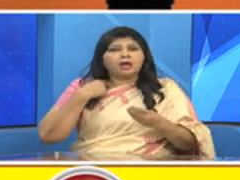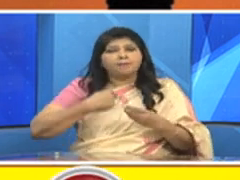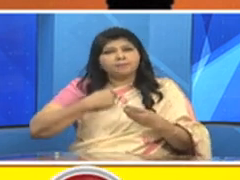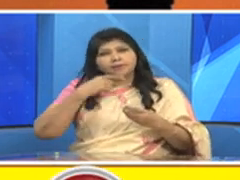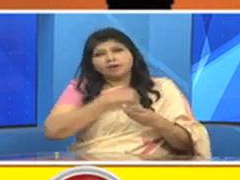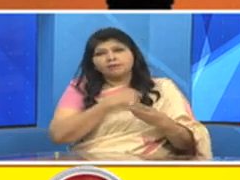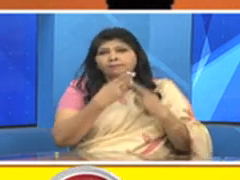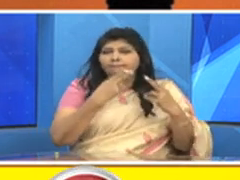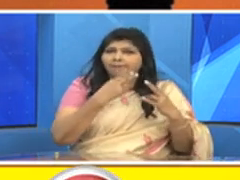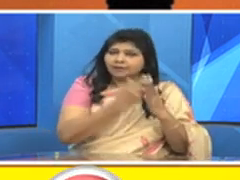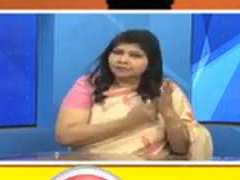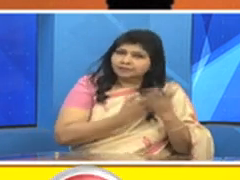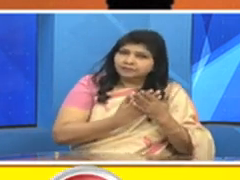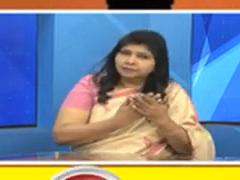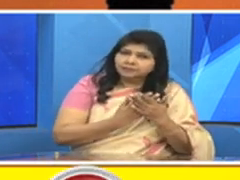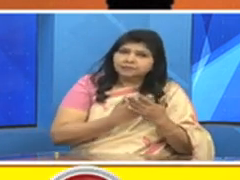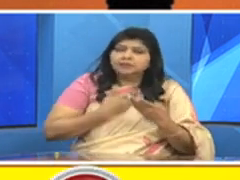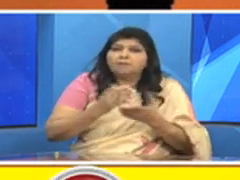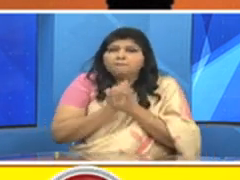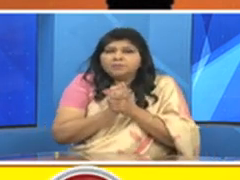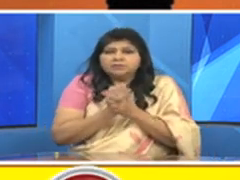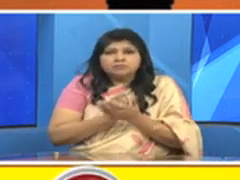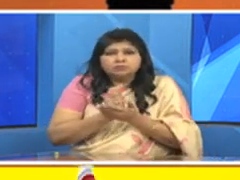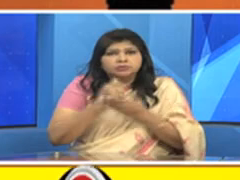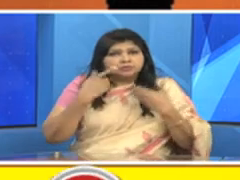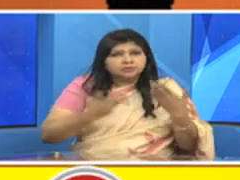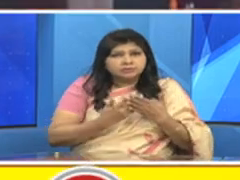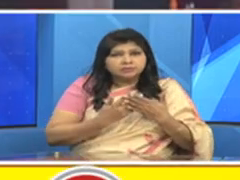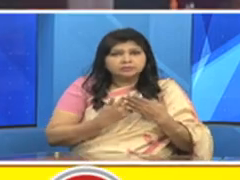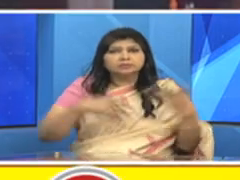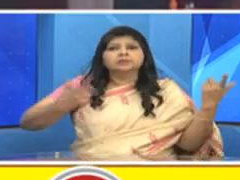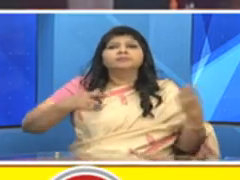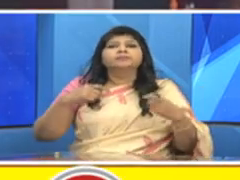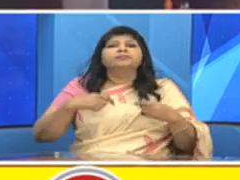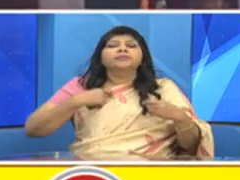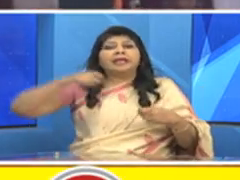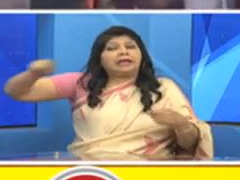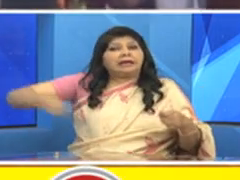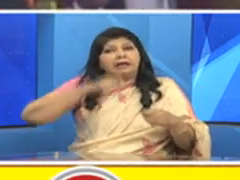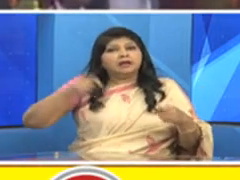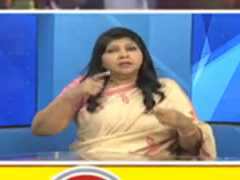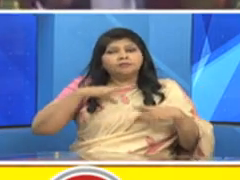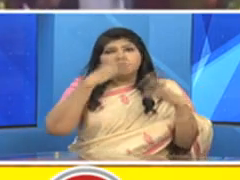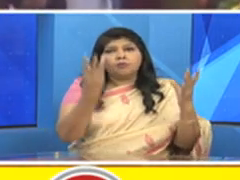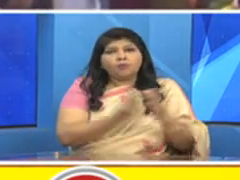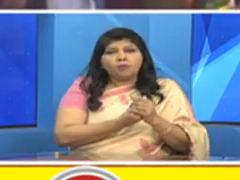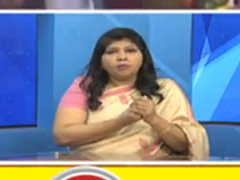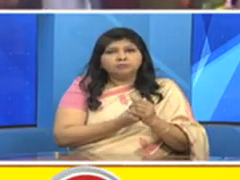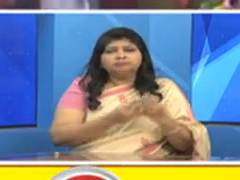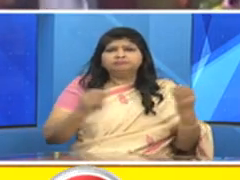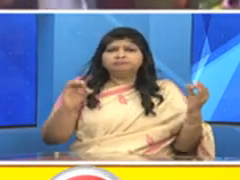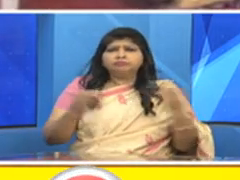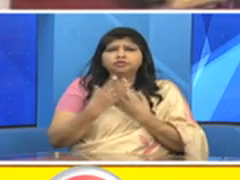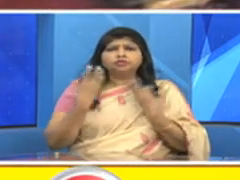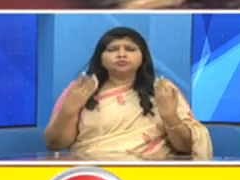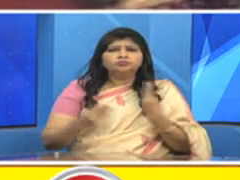से भावात्मक रूप से और मजबूती से जुड़ने का अभियान चलाया। खादी फॉर नेशन, खादी फॉर फैशन के